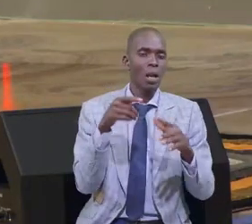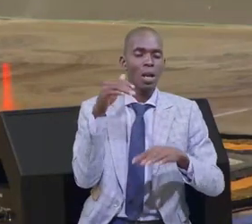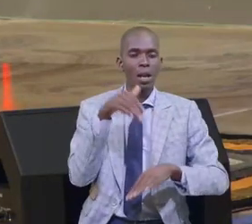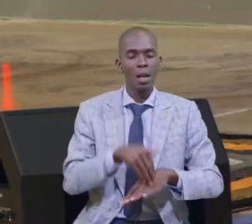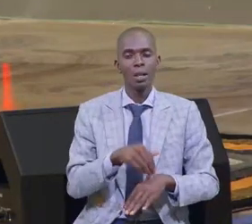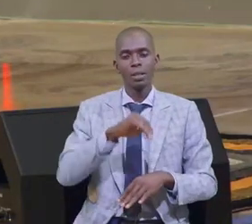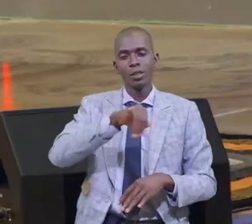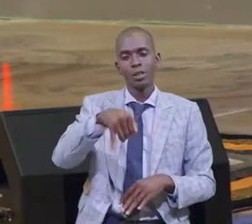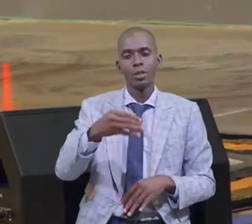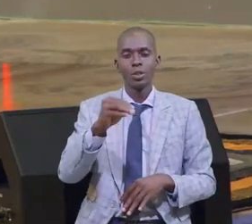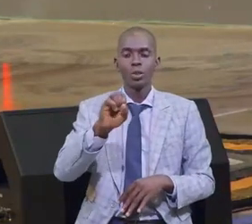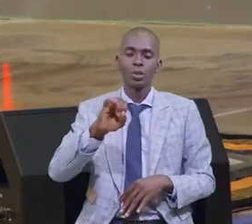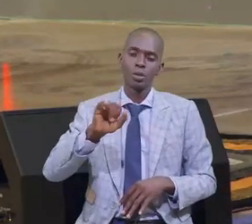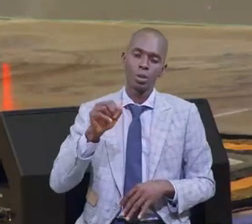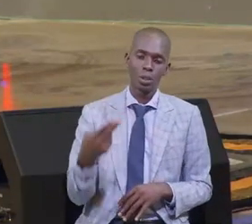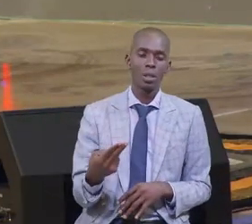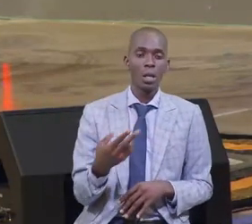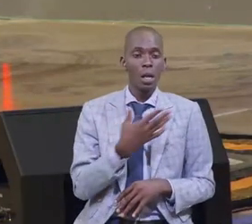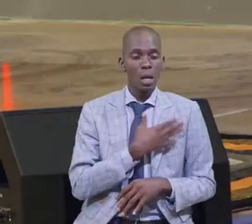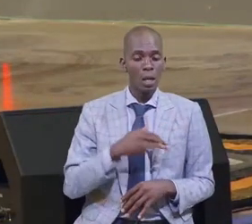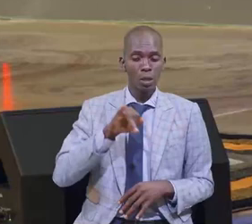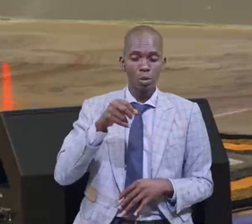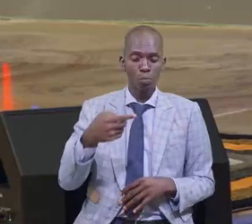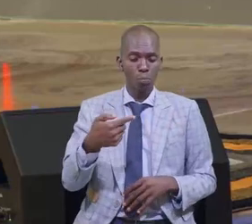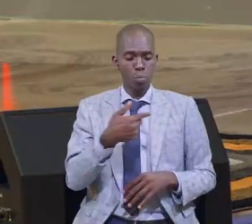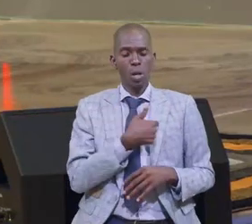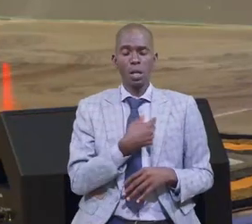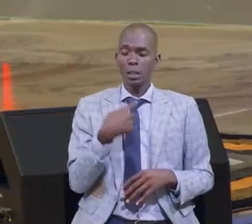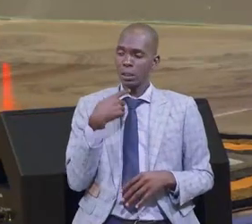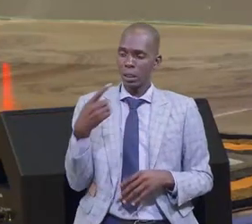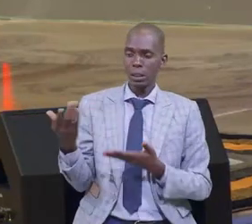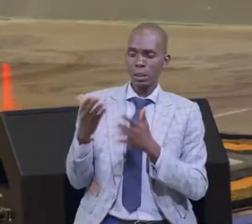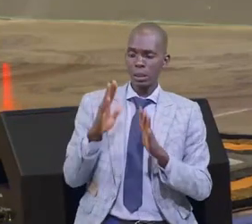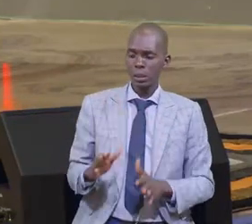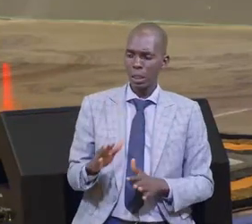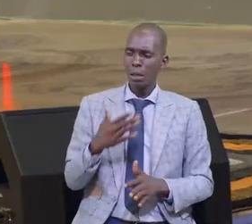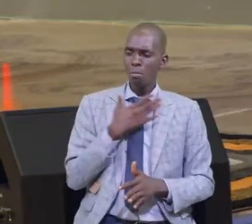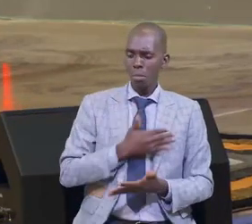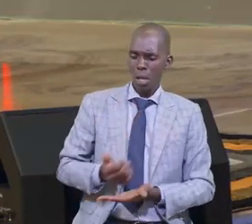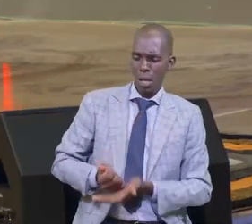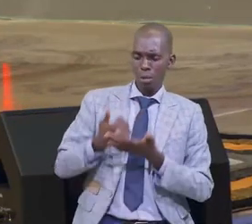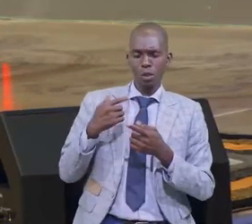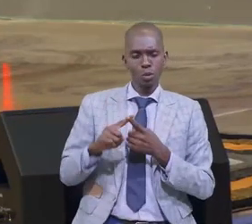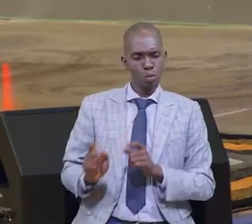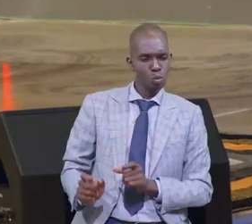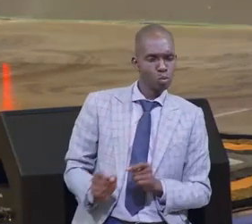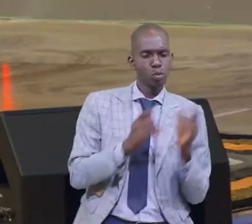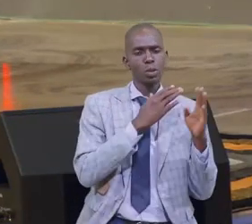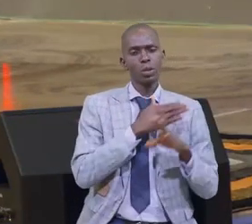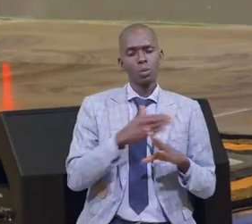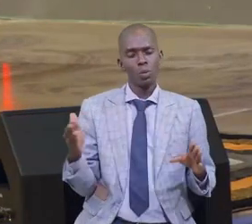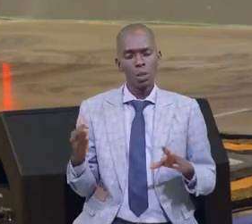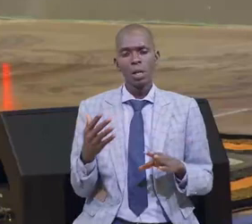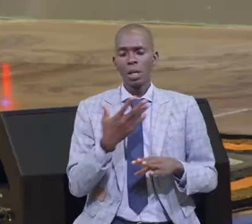serviteurs, « Emportez-moi, car je suis gravement blessé. »